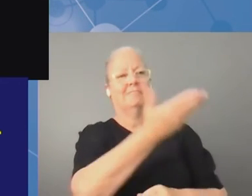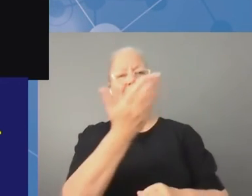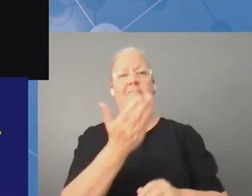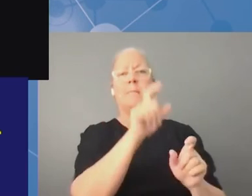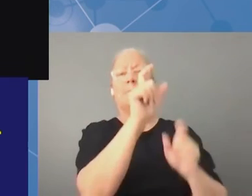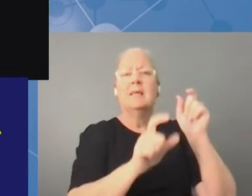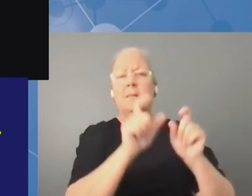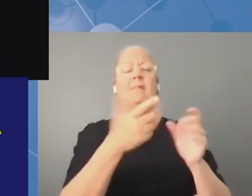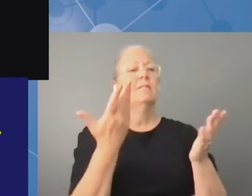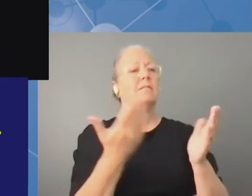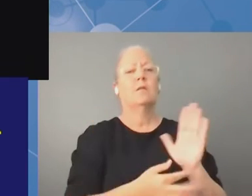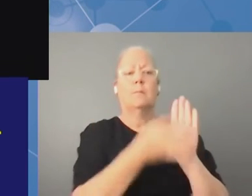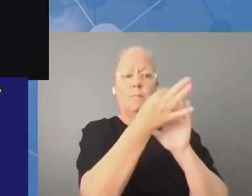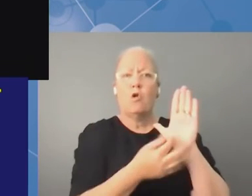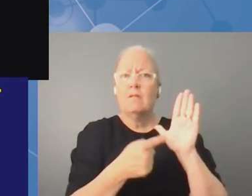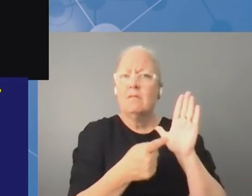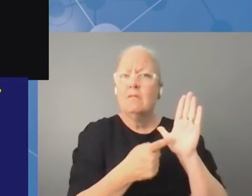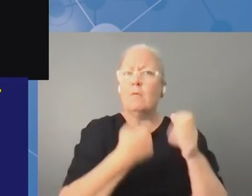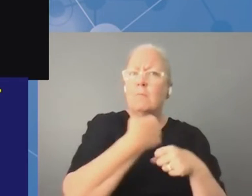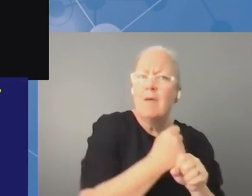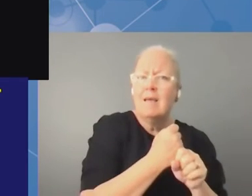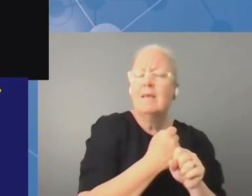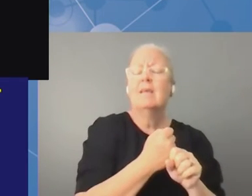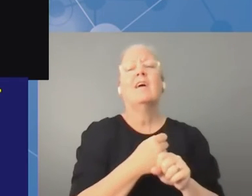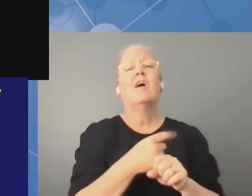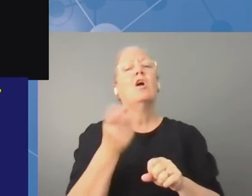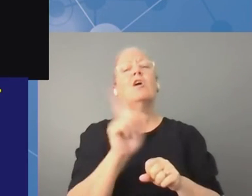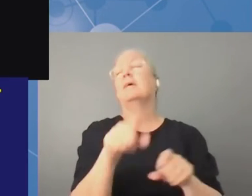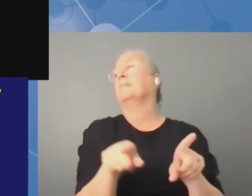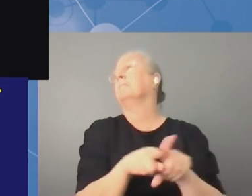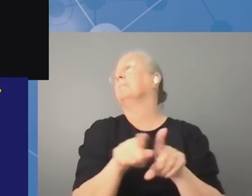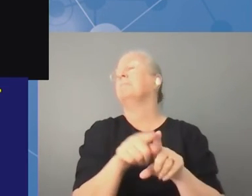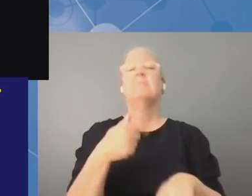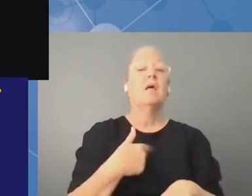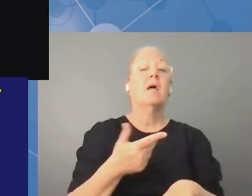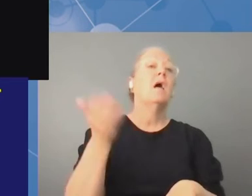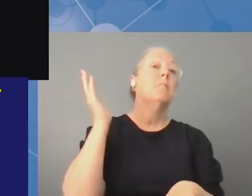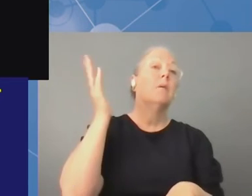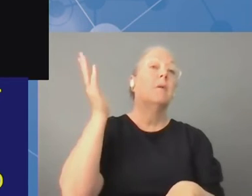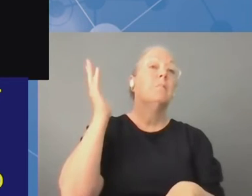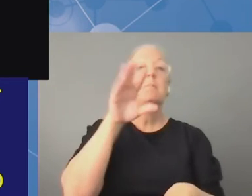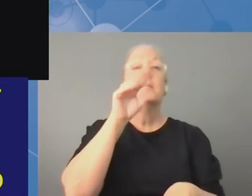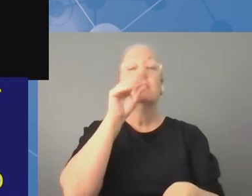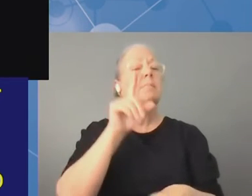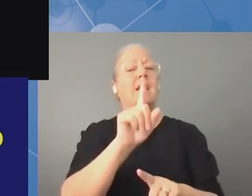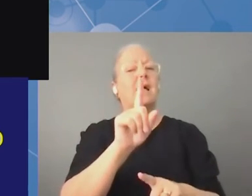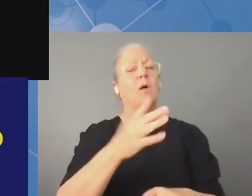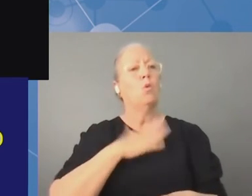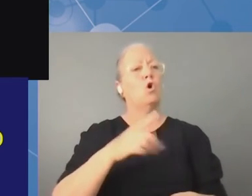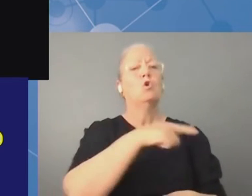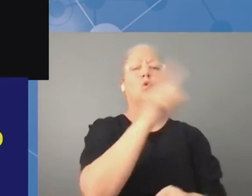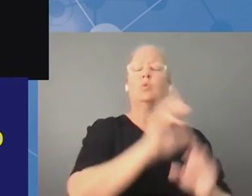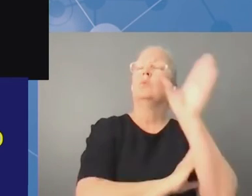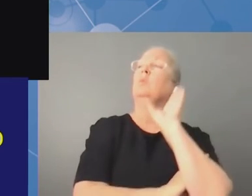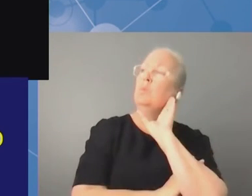всегда стараемся устанавливать связи с теми, кто принимает решения, представителями властей.